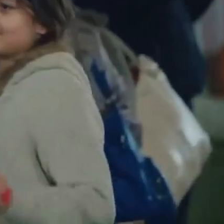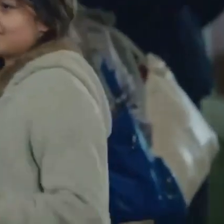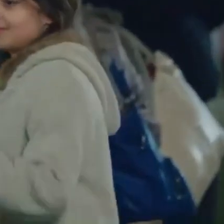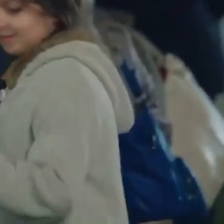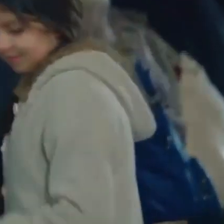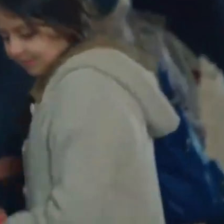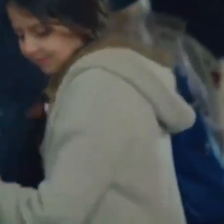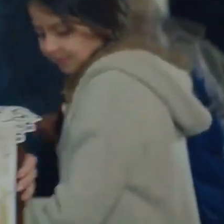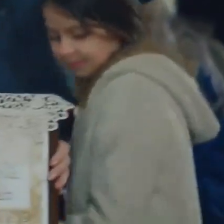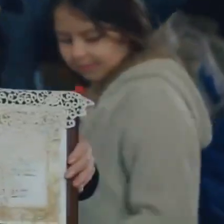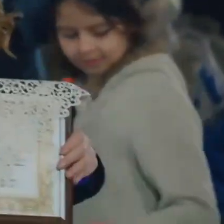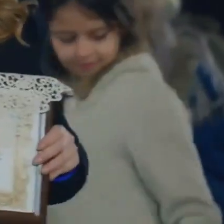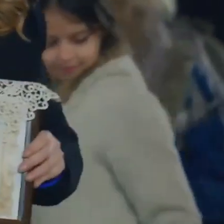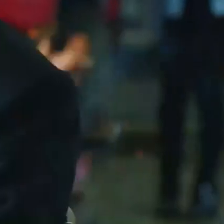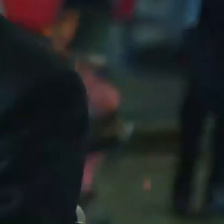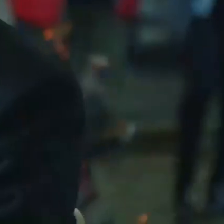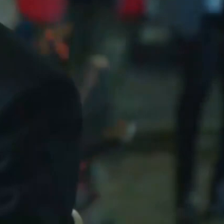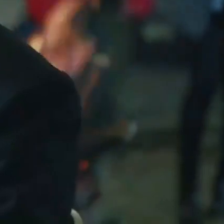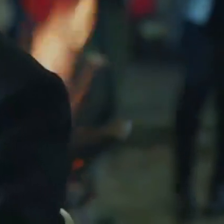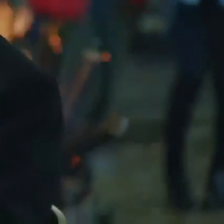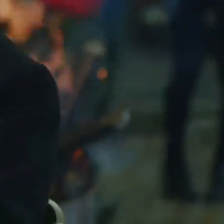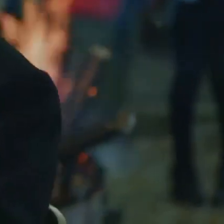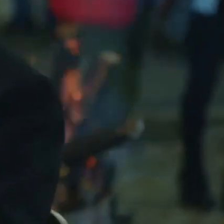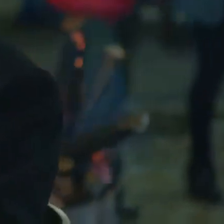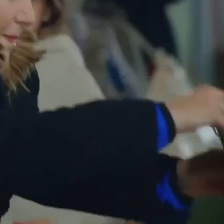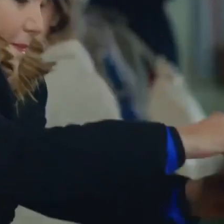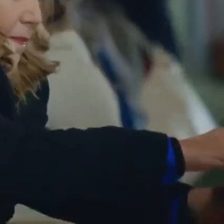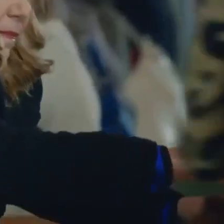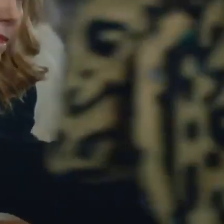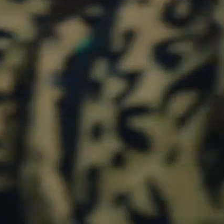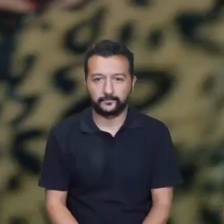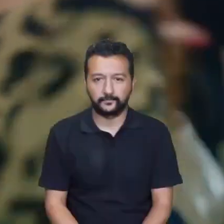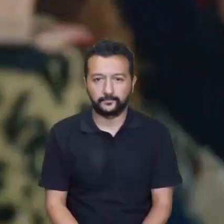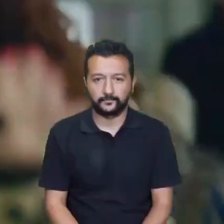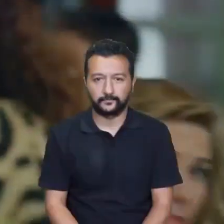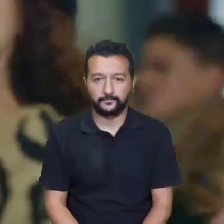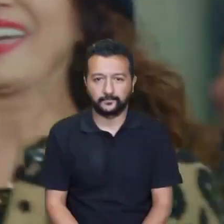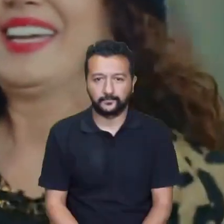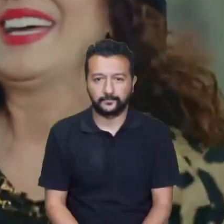Adile yan yan çerçeveyi görünmez yanından küçük daireler çizerek gösterip oturdu.